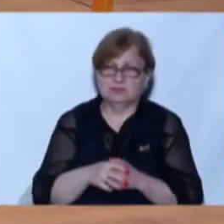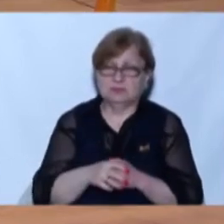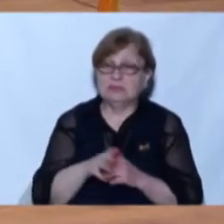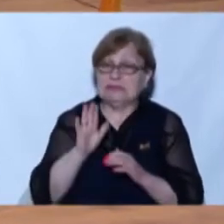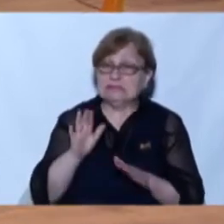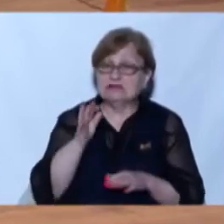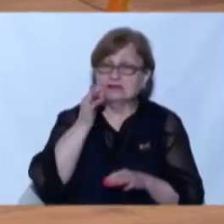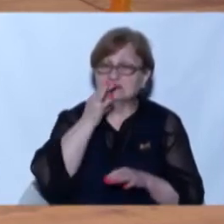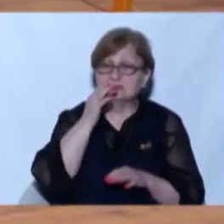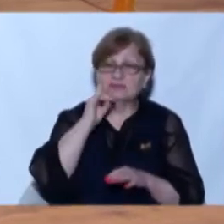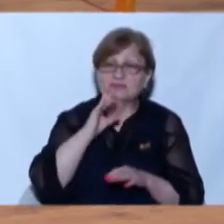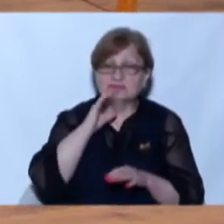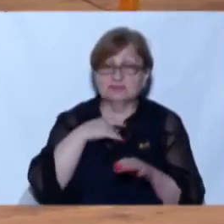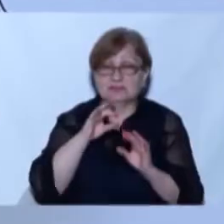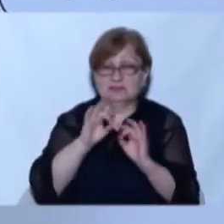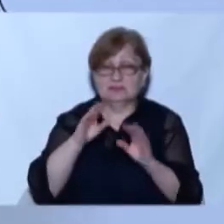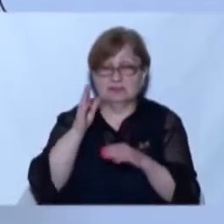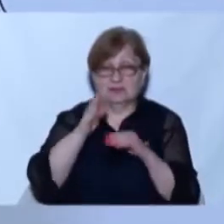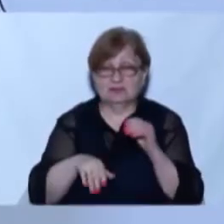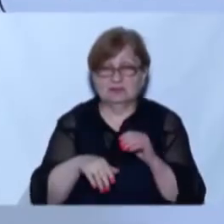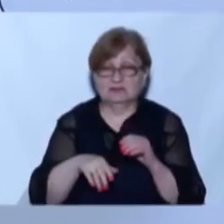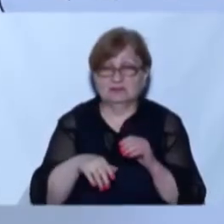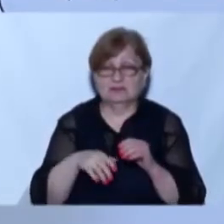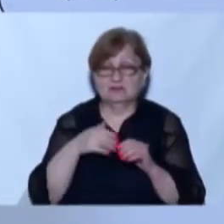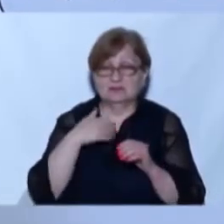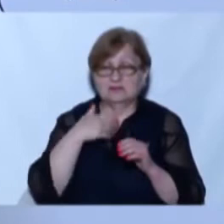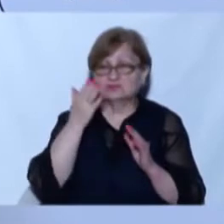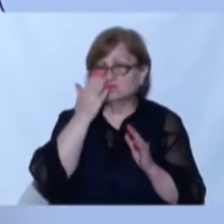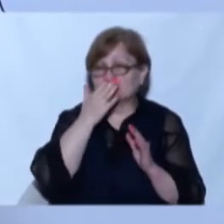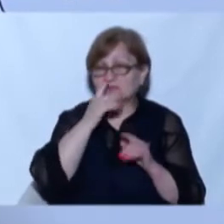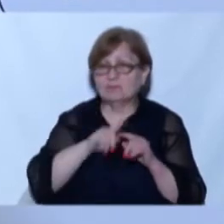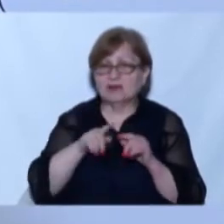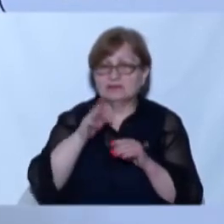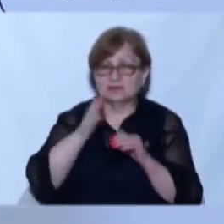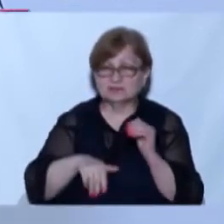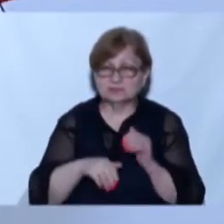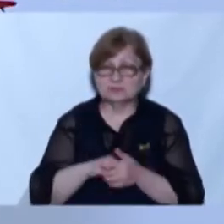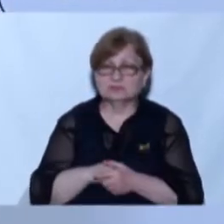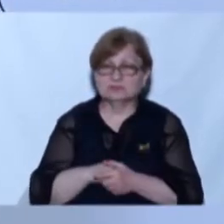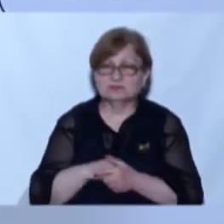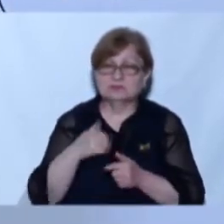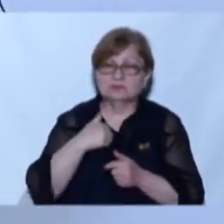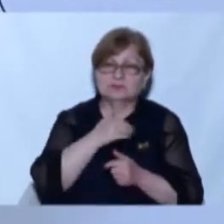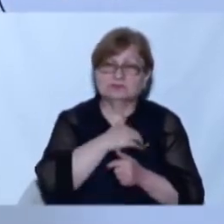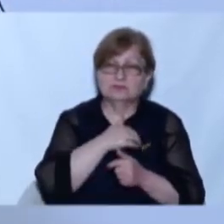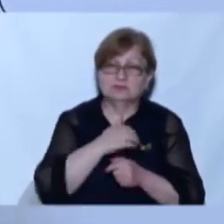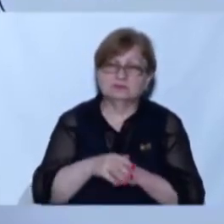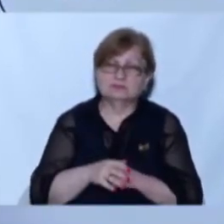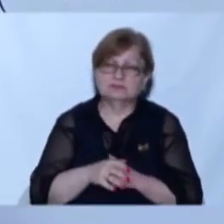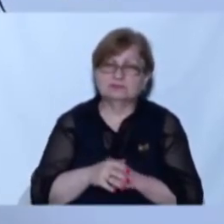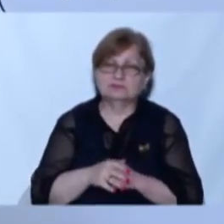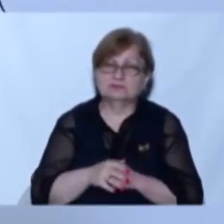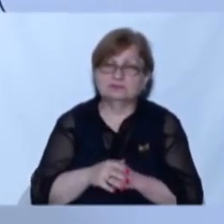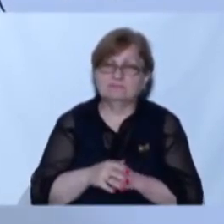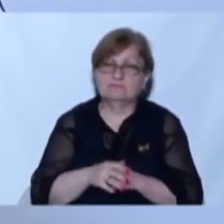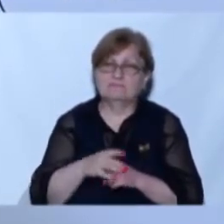ვიდრე დაგემშვიდობებოდეთ, ჩვენი გაკვეთილი ალბათ მალე დასრულდება, მე მინდა